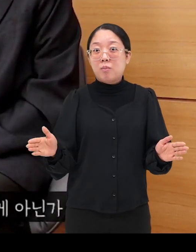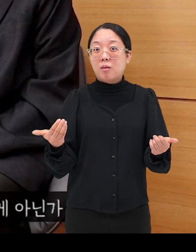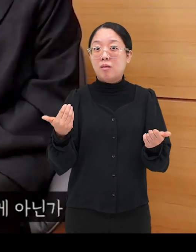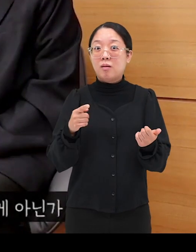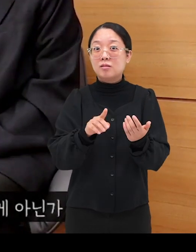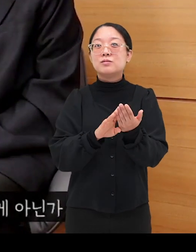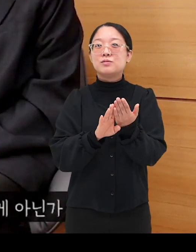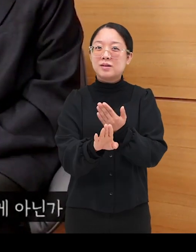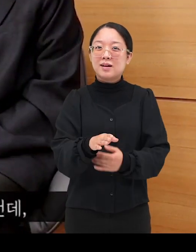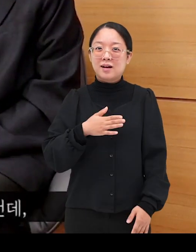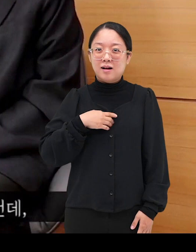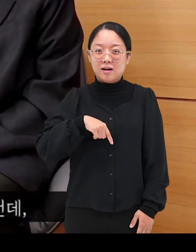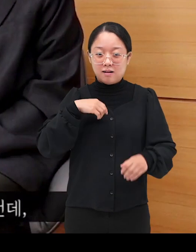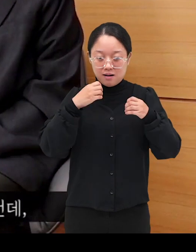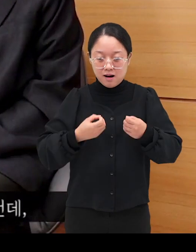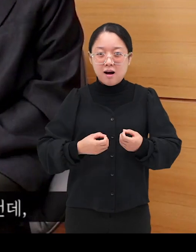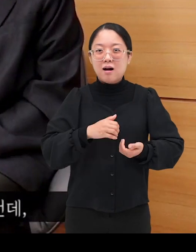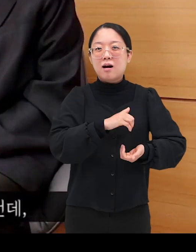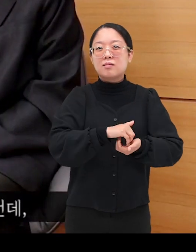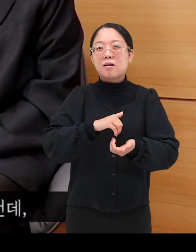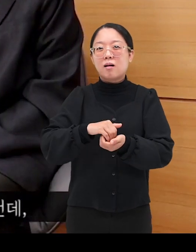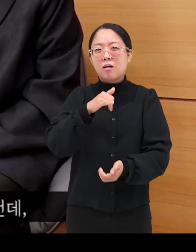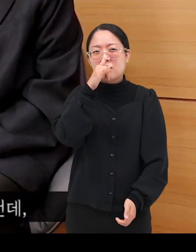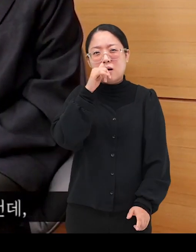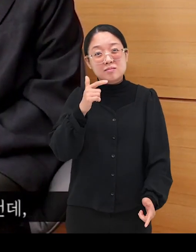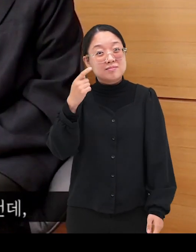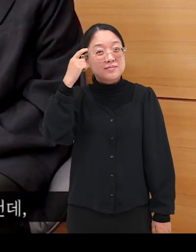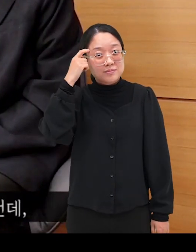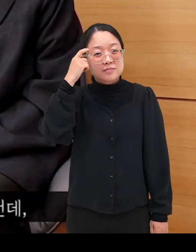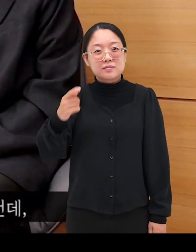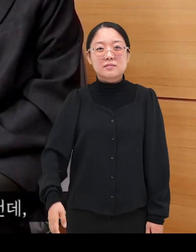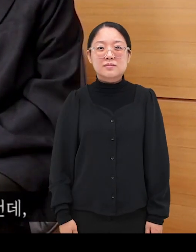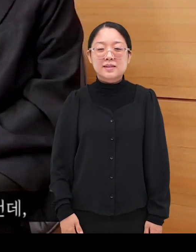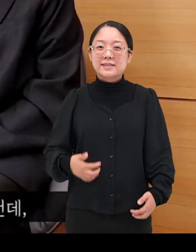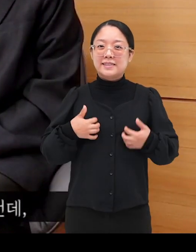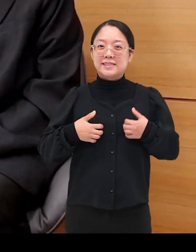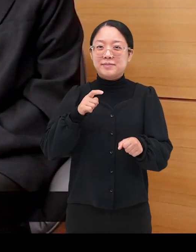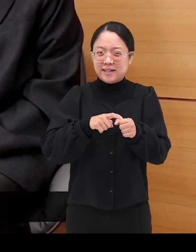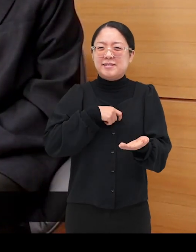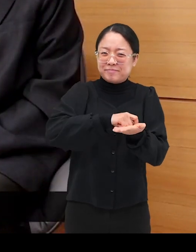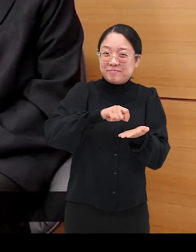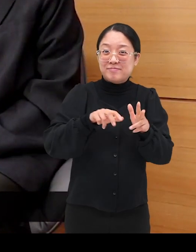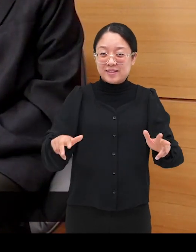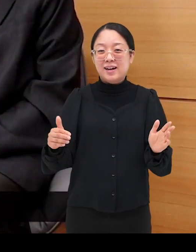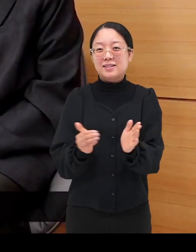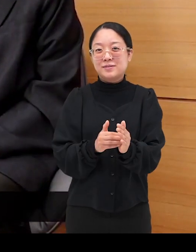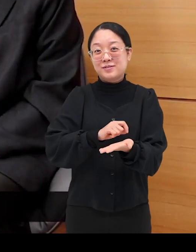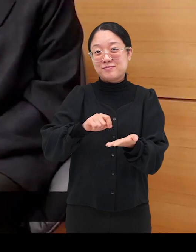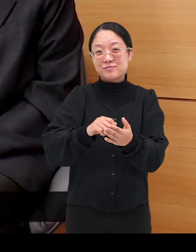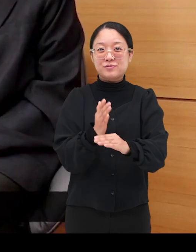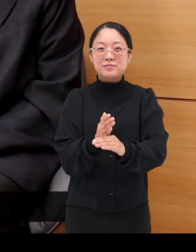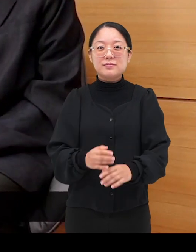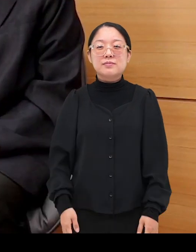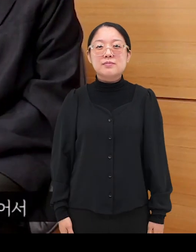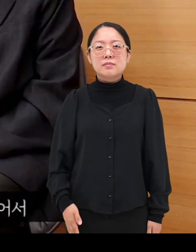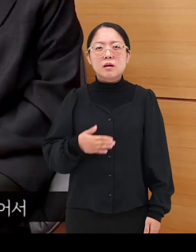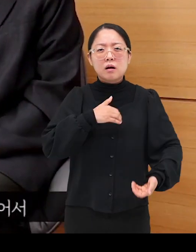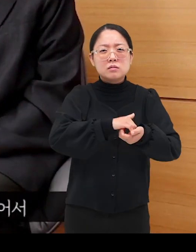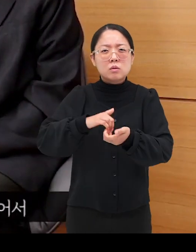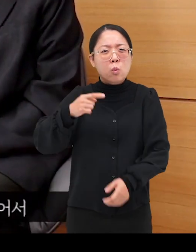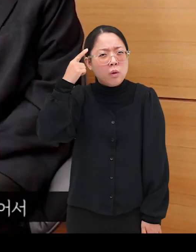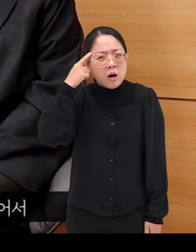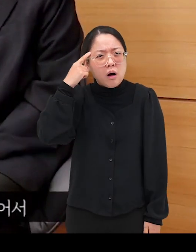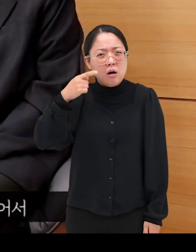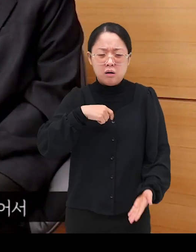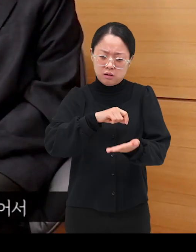있는 게 아닌가. 즐겁게 하려고 글쓰기를 지금 하고 있는 건데 내 한계를 왜 규정하고 내